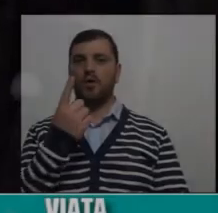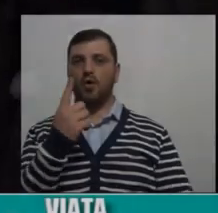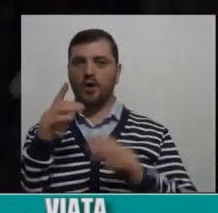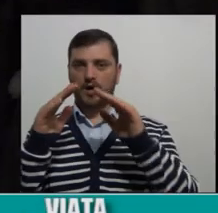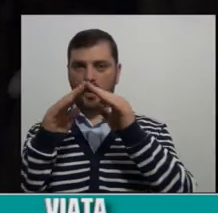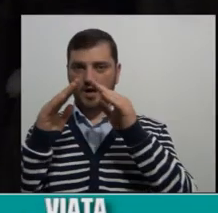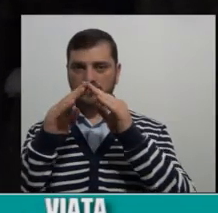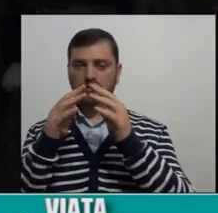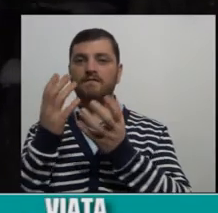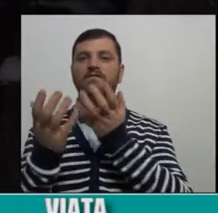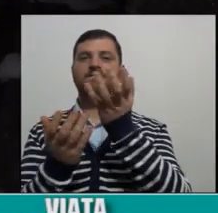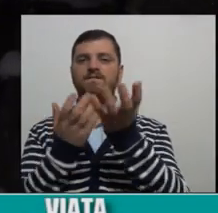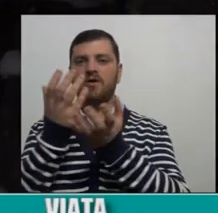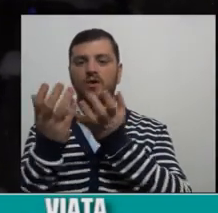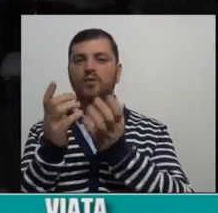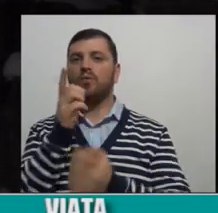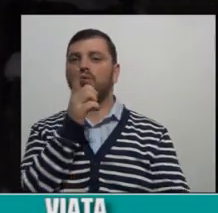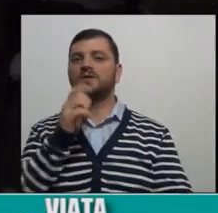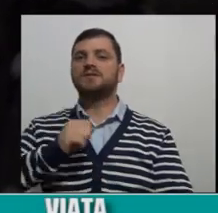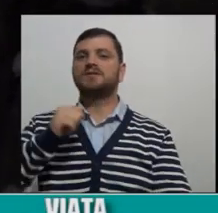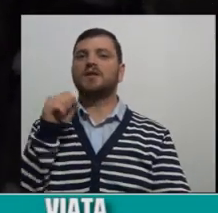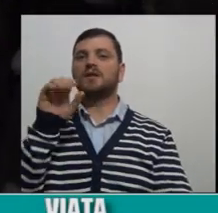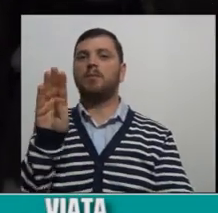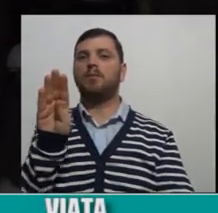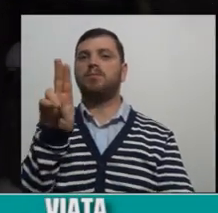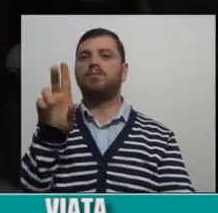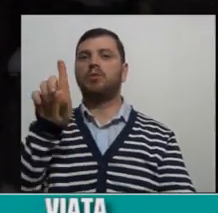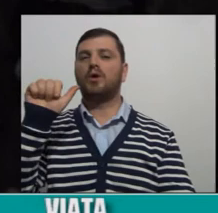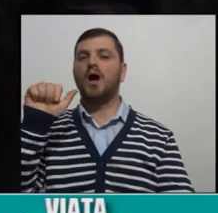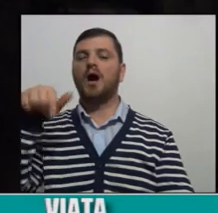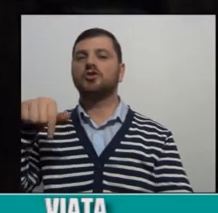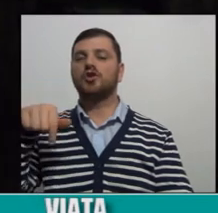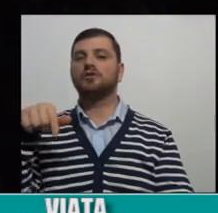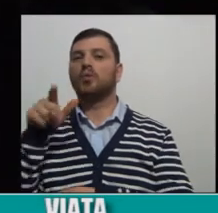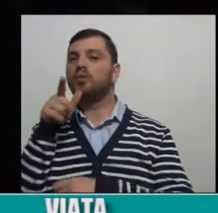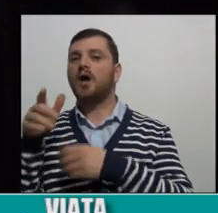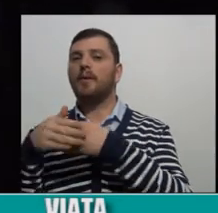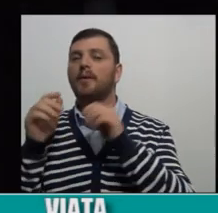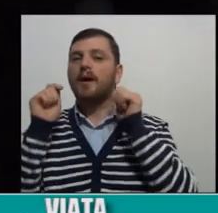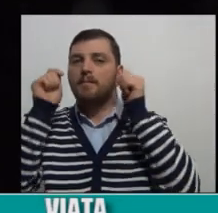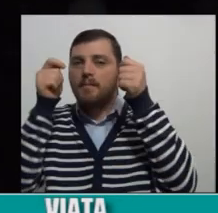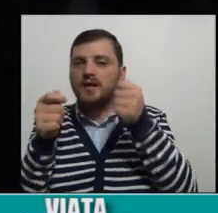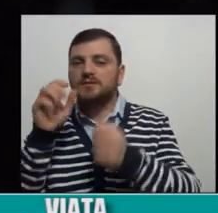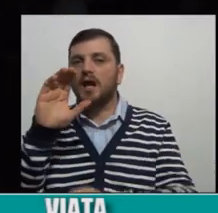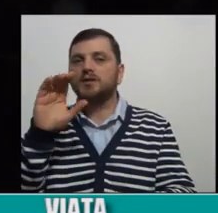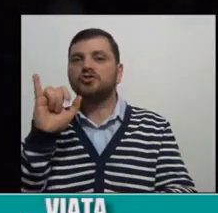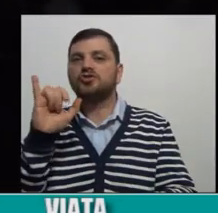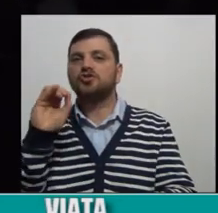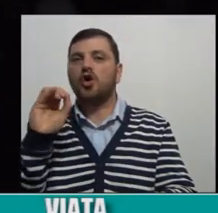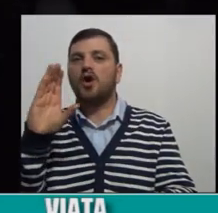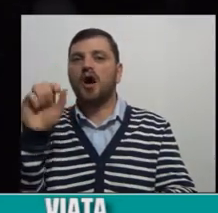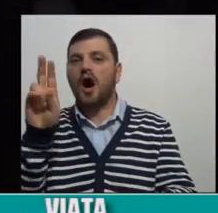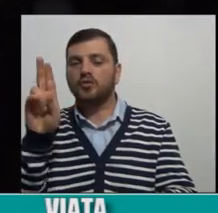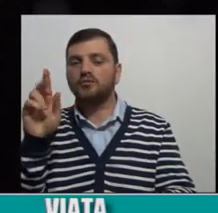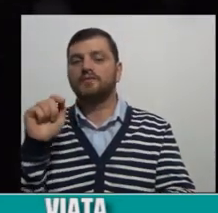O casă a fost mistuită de flăcări în localitatea Bughea de Jos, în apropierea mănăstirii Ciocanu. O casă construită din bârne de lemn